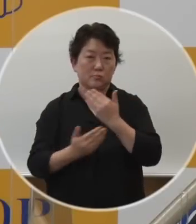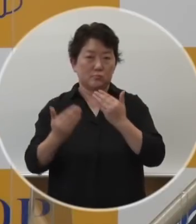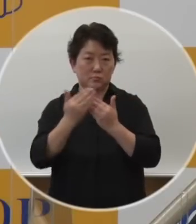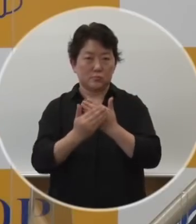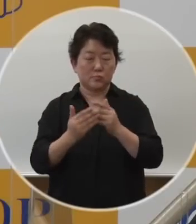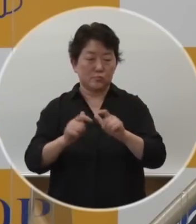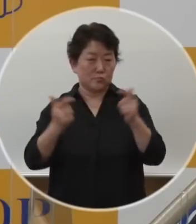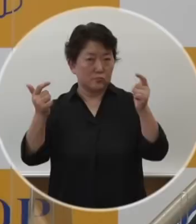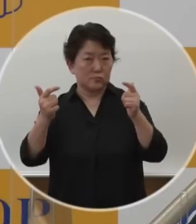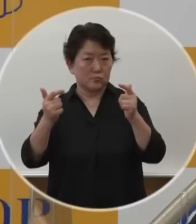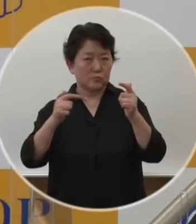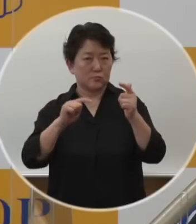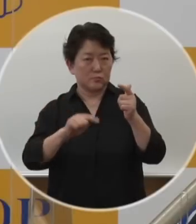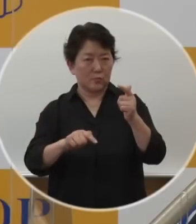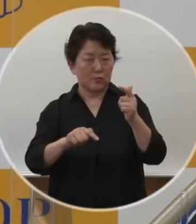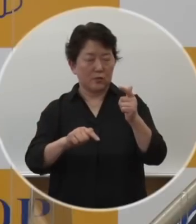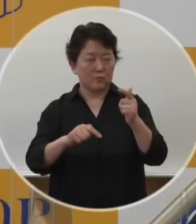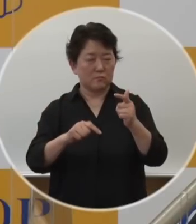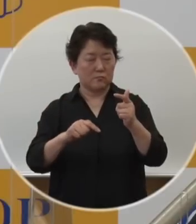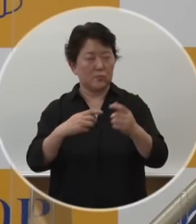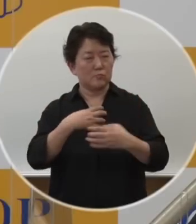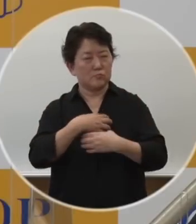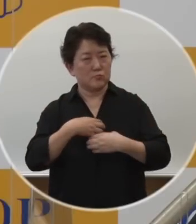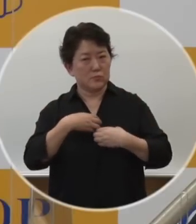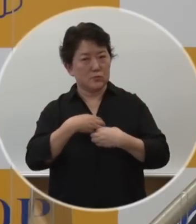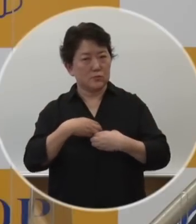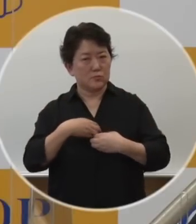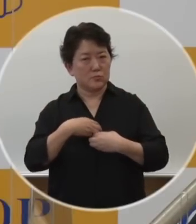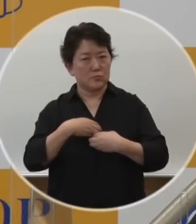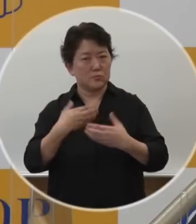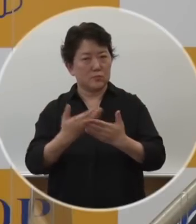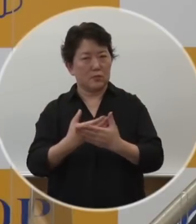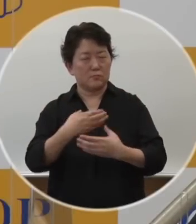、決して油断できない状況となります。